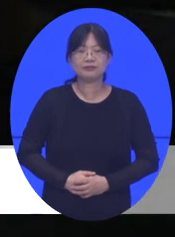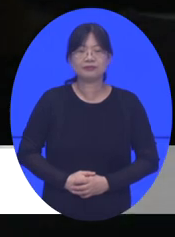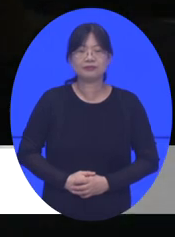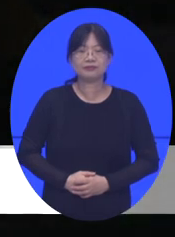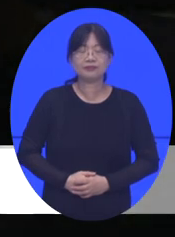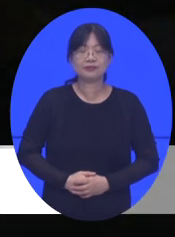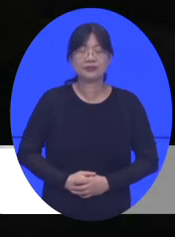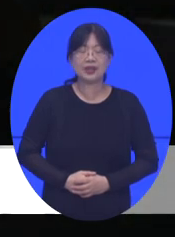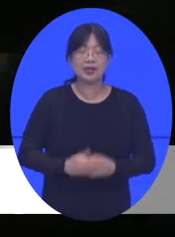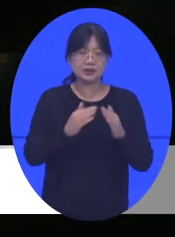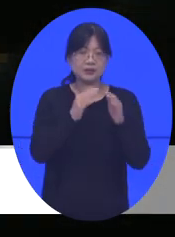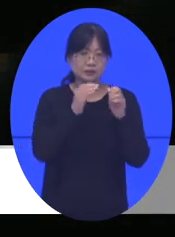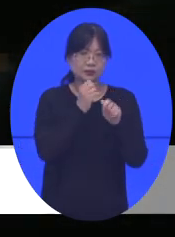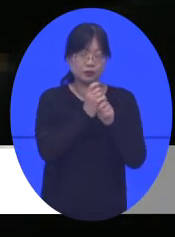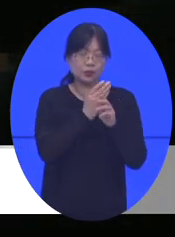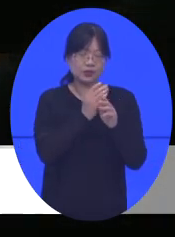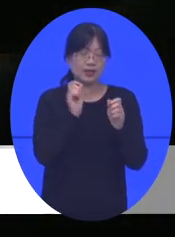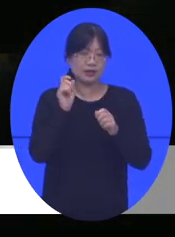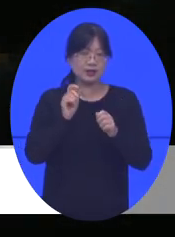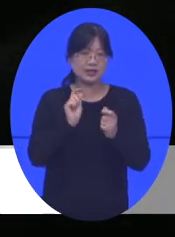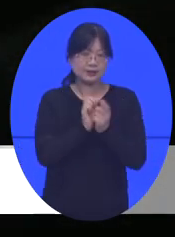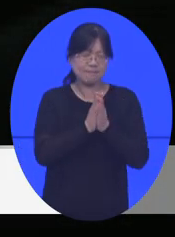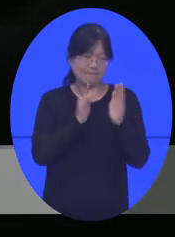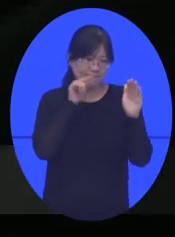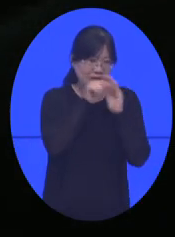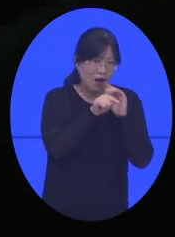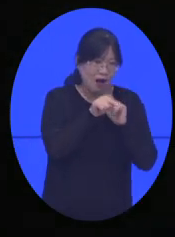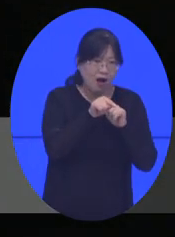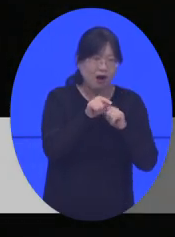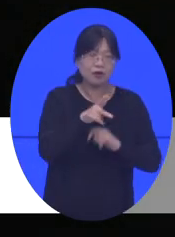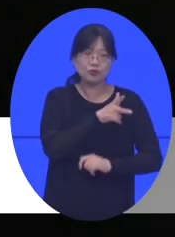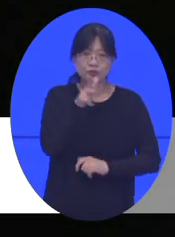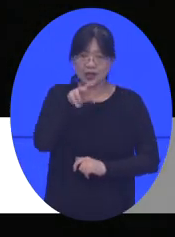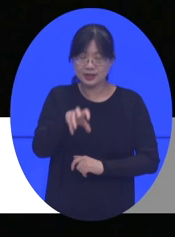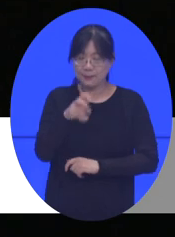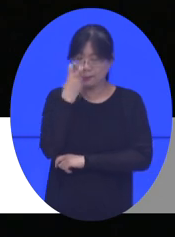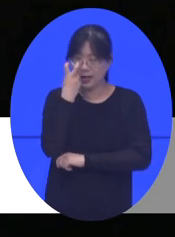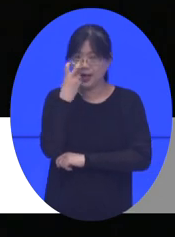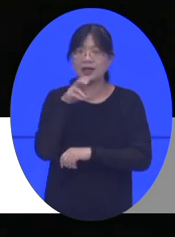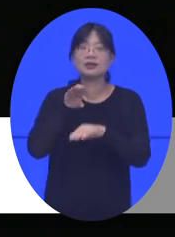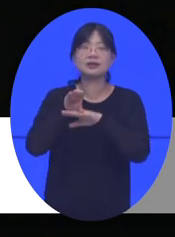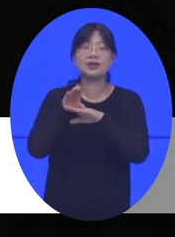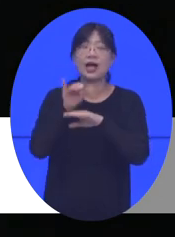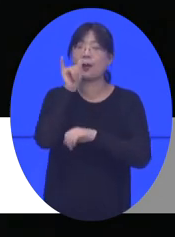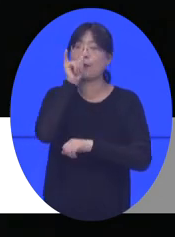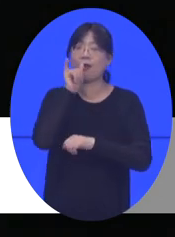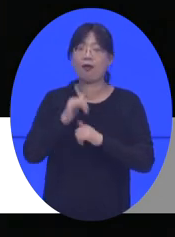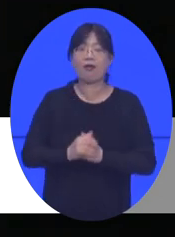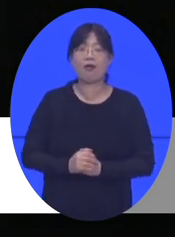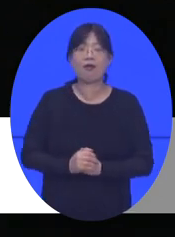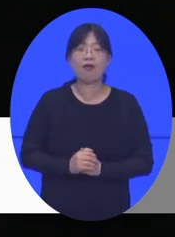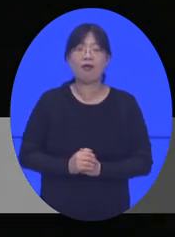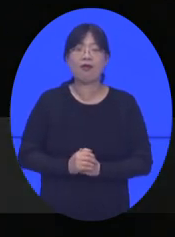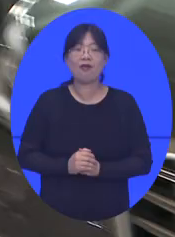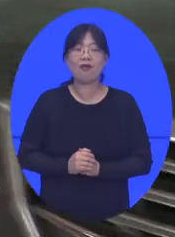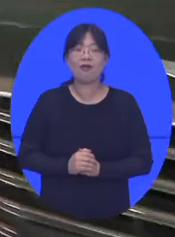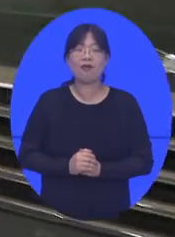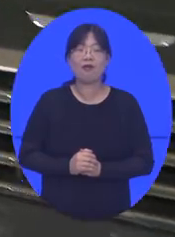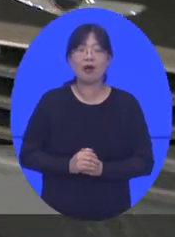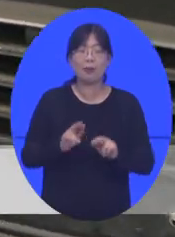파악된 집 주소로 급습. 주차장을 먼저 살펴봅니다. 차 있습니다, 여기. 폐업법인